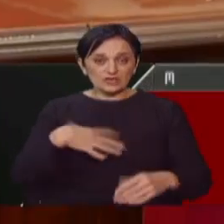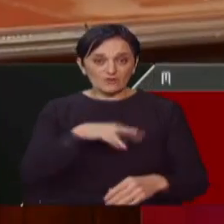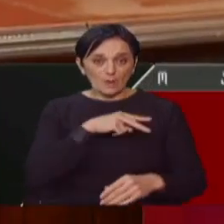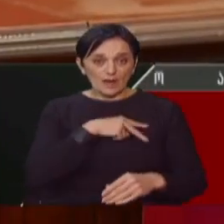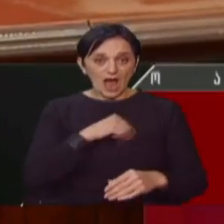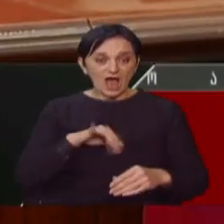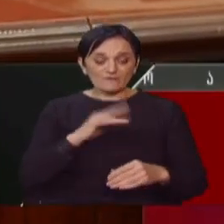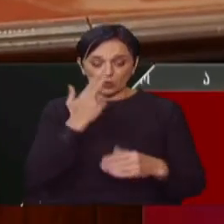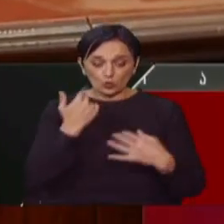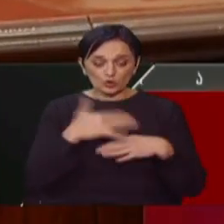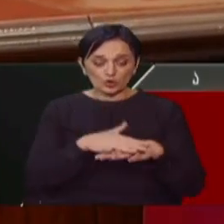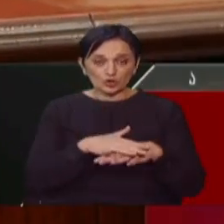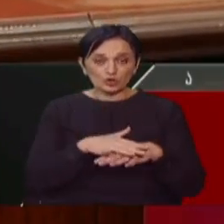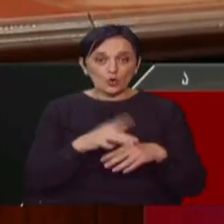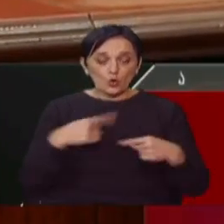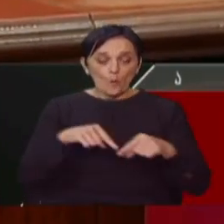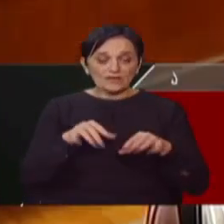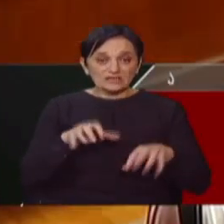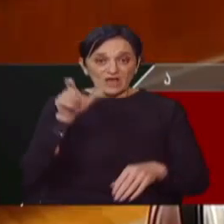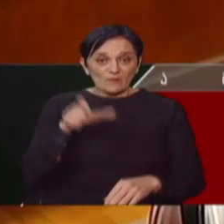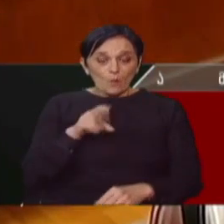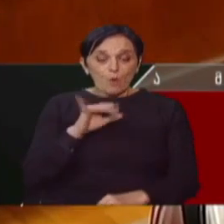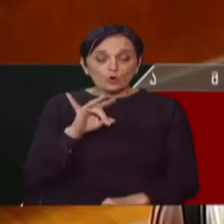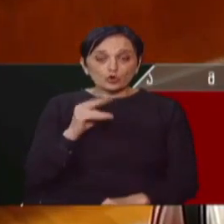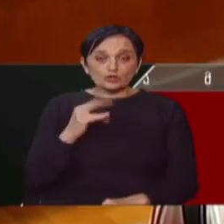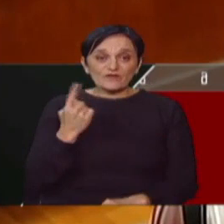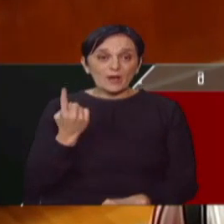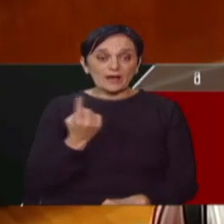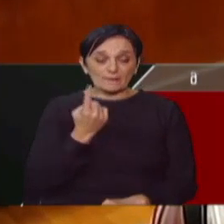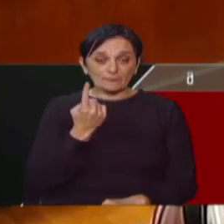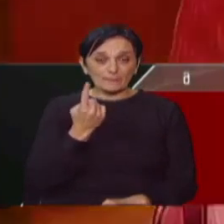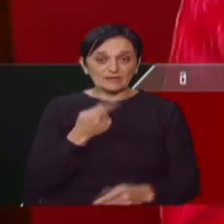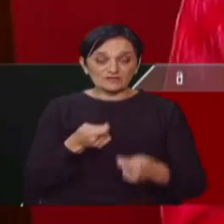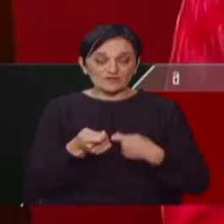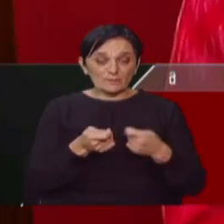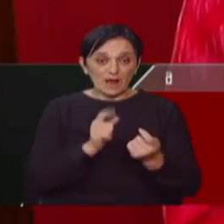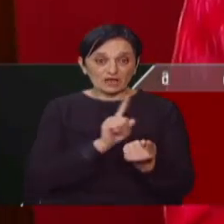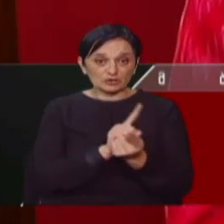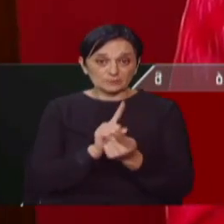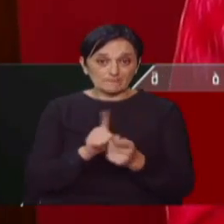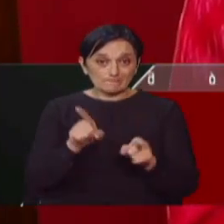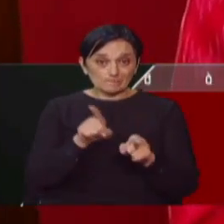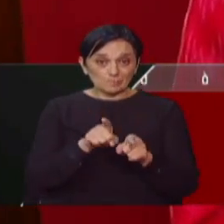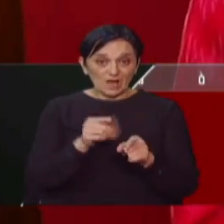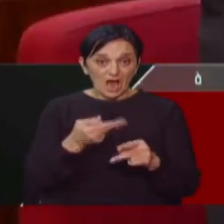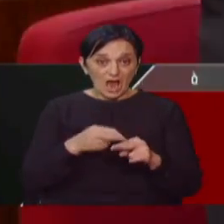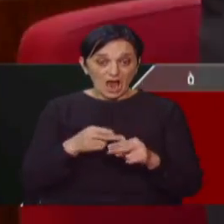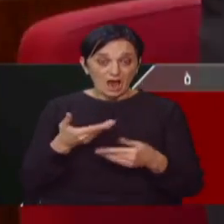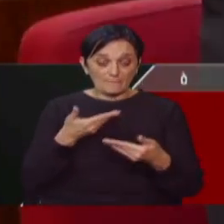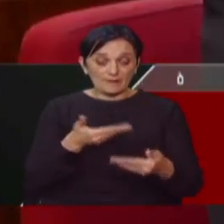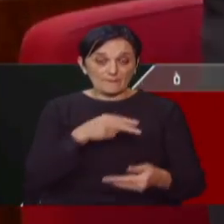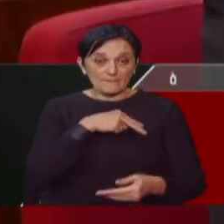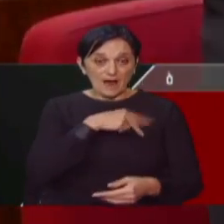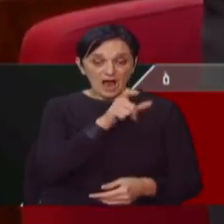პარლამენტის ევროინტეგრაციის კომიტეტის თავმჯდომარე მაკა ბოჭორიშვილმა, რომელიც პირველად მართავდა შეხვედრებს ამ მოწვევის